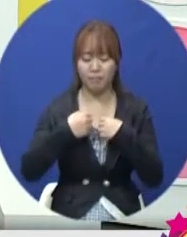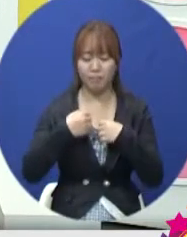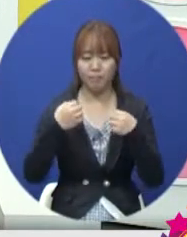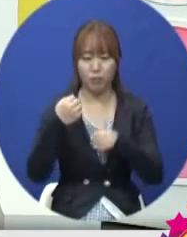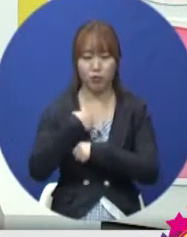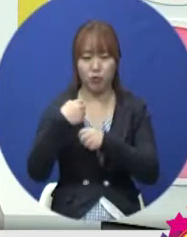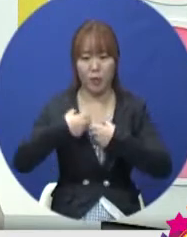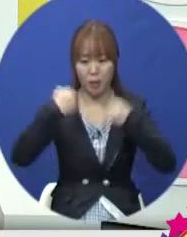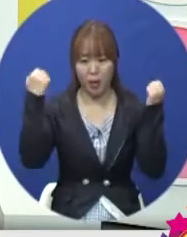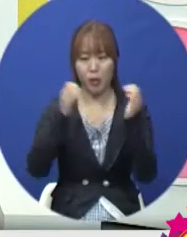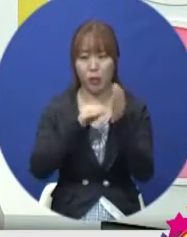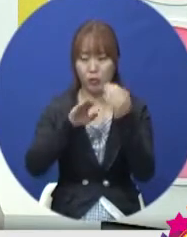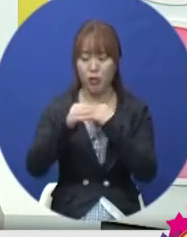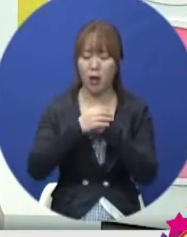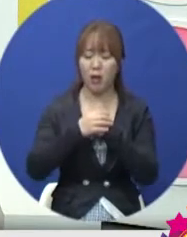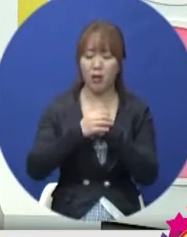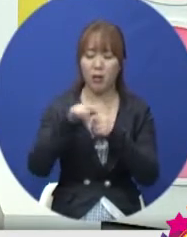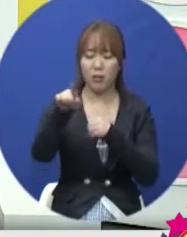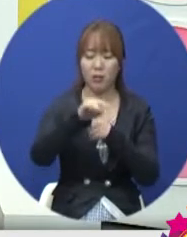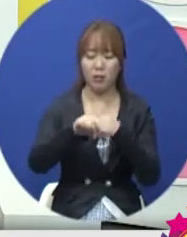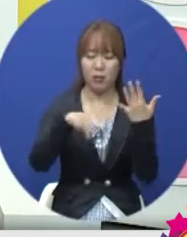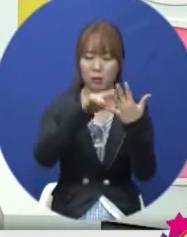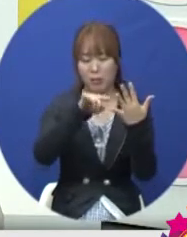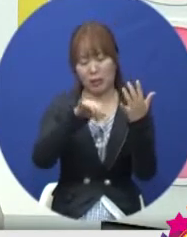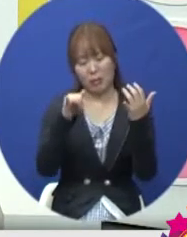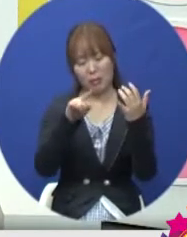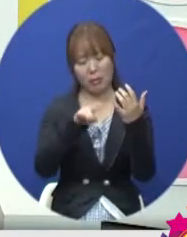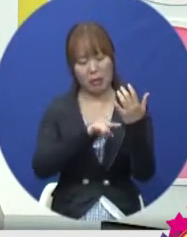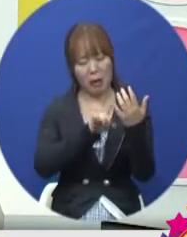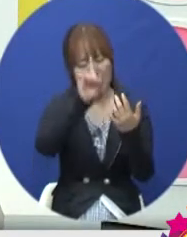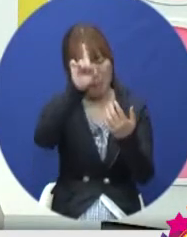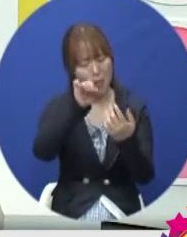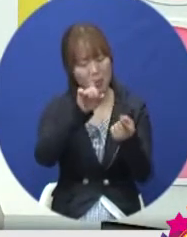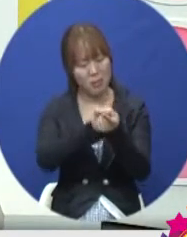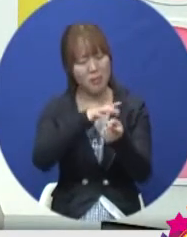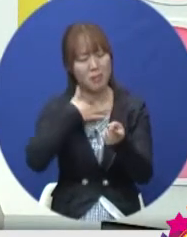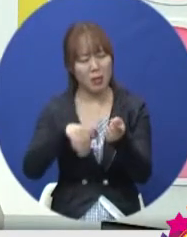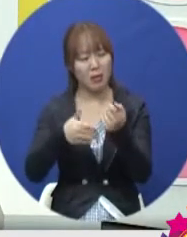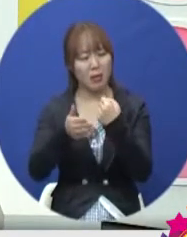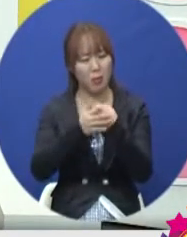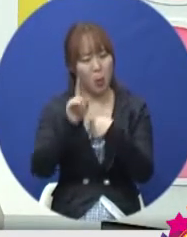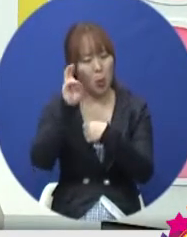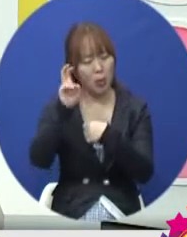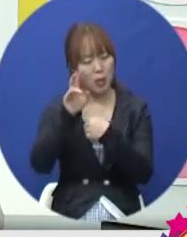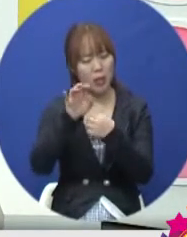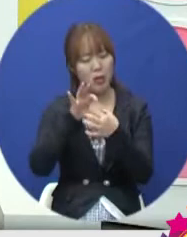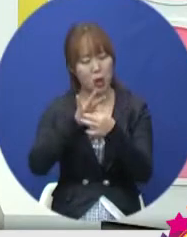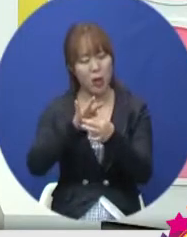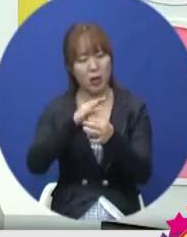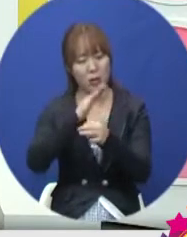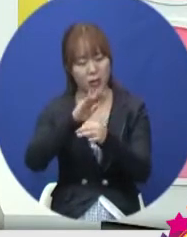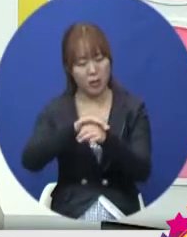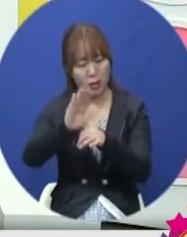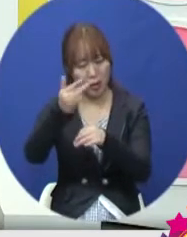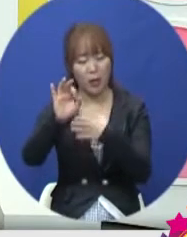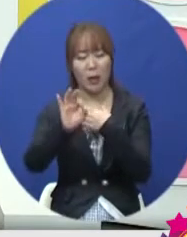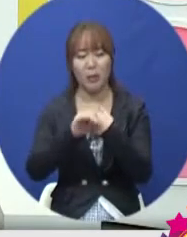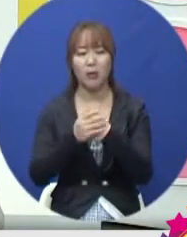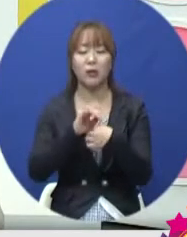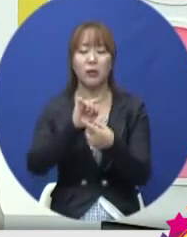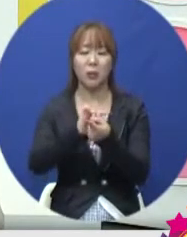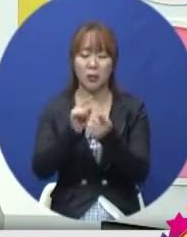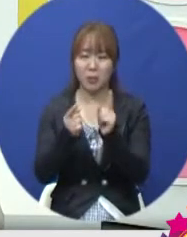뒤로 그 사람들 한 번도 그 소식을 몰라서 네. 혹이라도 연락이 된다면은 그